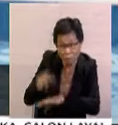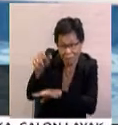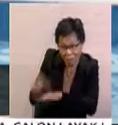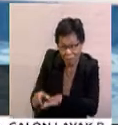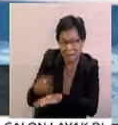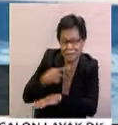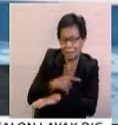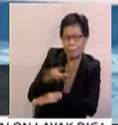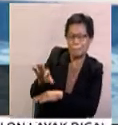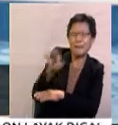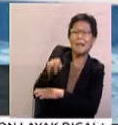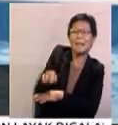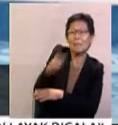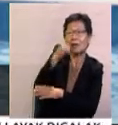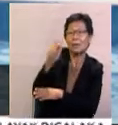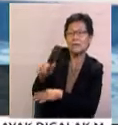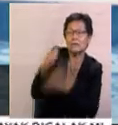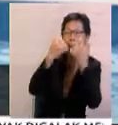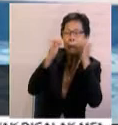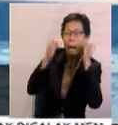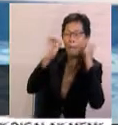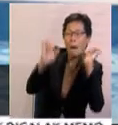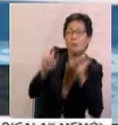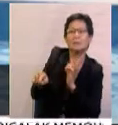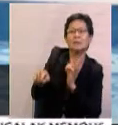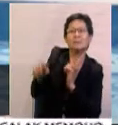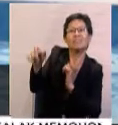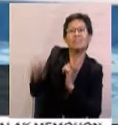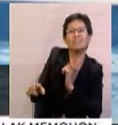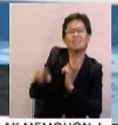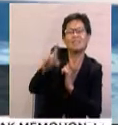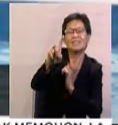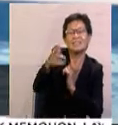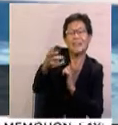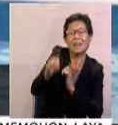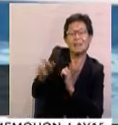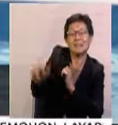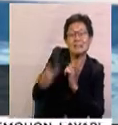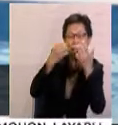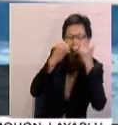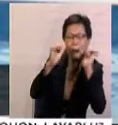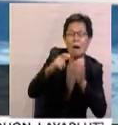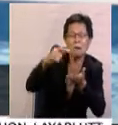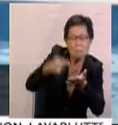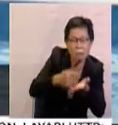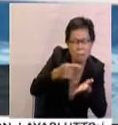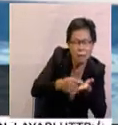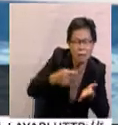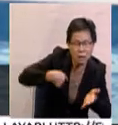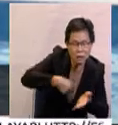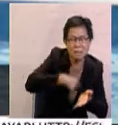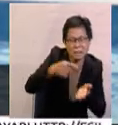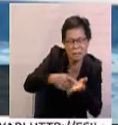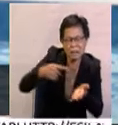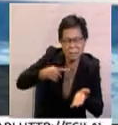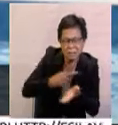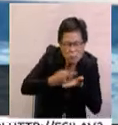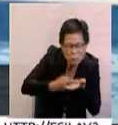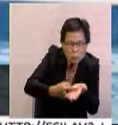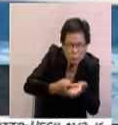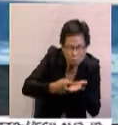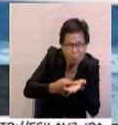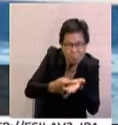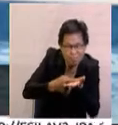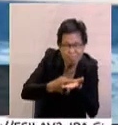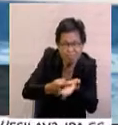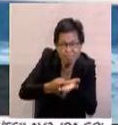Kita pilih berasas kepada kebolehan tertentu. Kadang-kadang apabila kita runding,